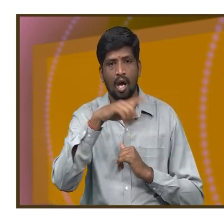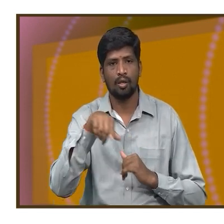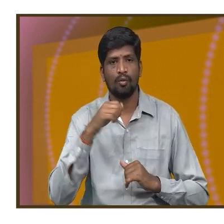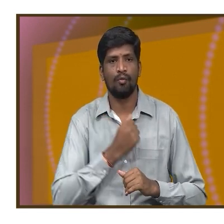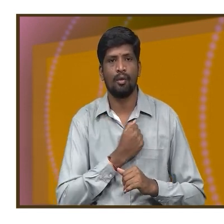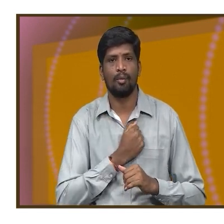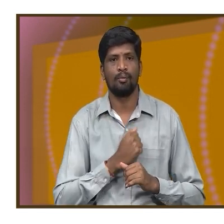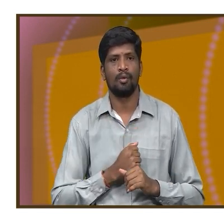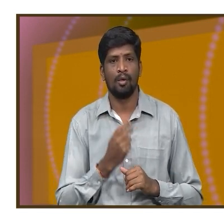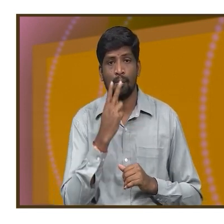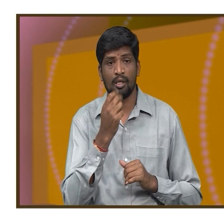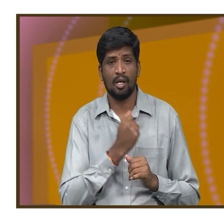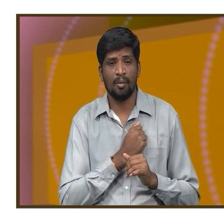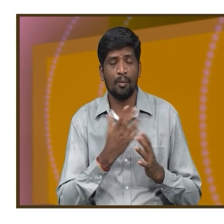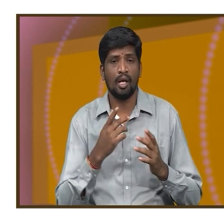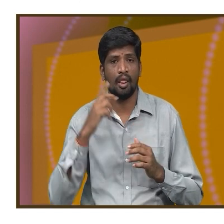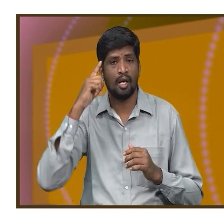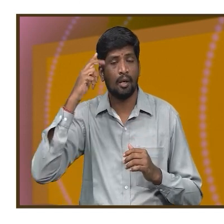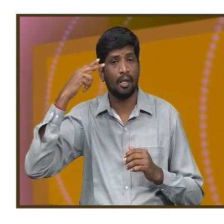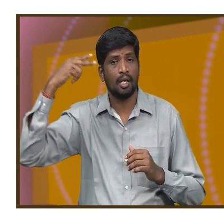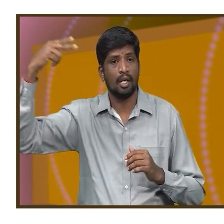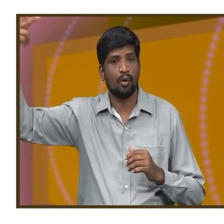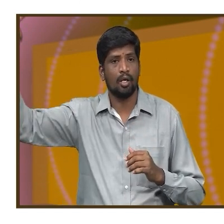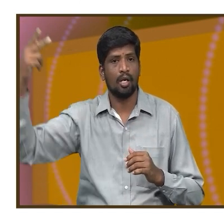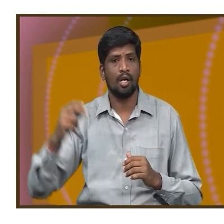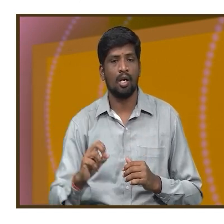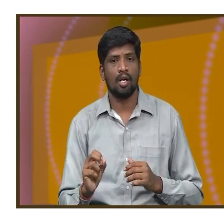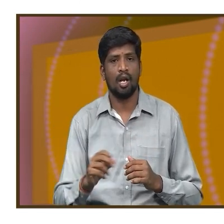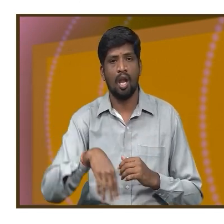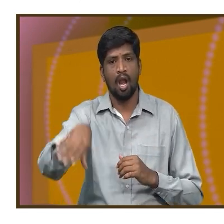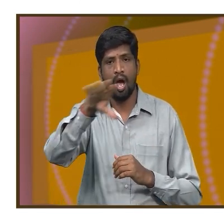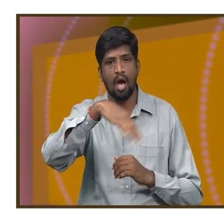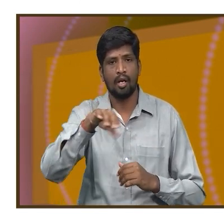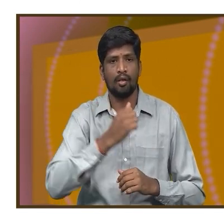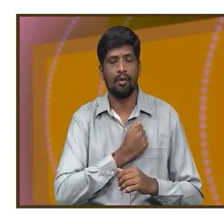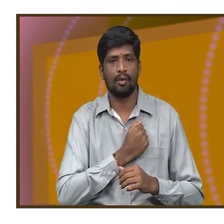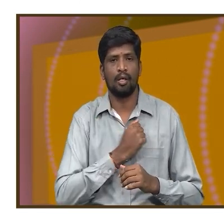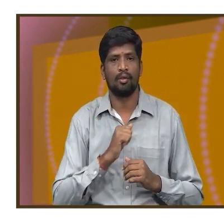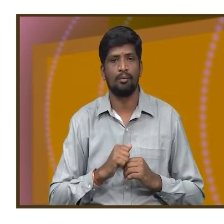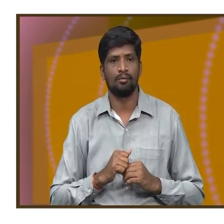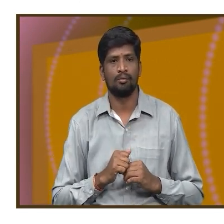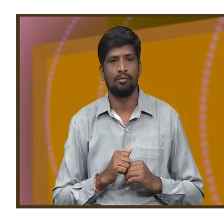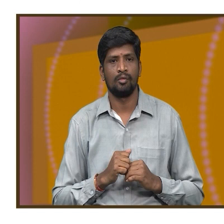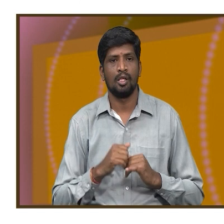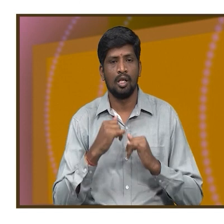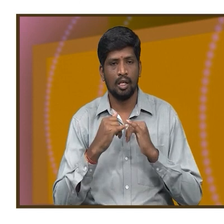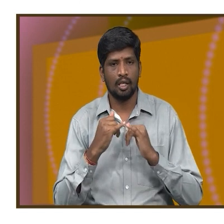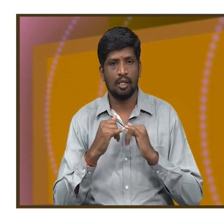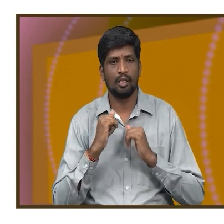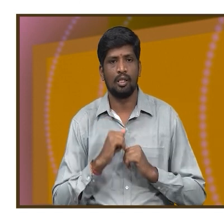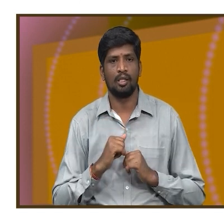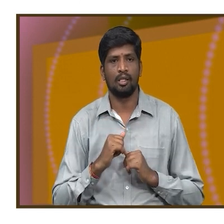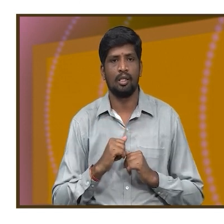பிடிக்கும். அதுவும் நம்ப முடியாத கற்பனைகள் கொண்ட அந்த விந்தை கதைகள் எல்லா மாணவர்களுமே கவரக்கூடியதாக இருக்கும். அந்த